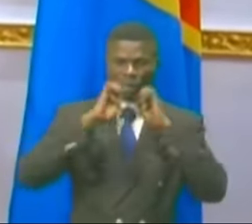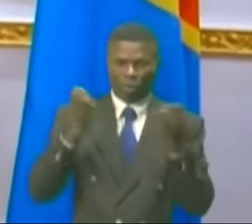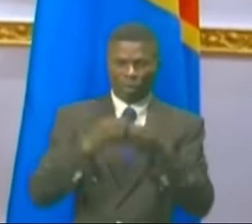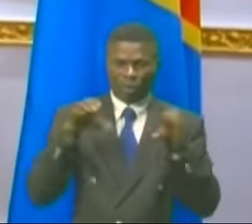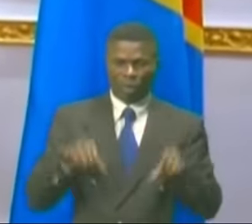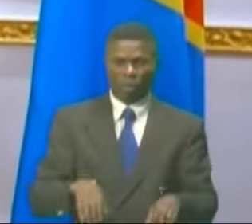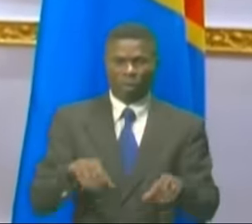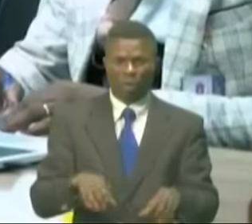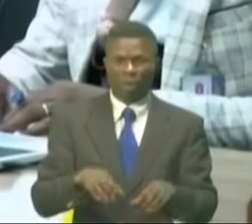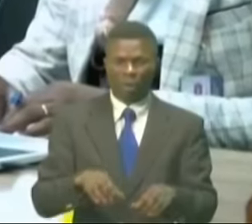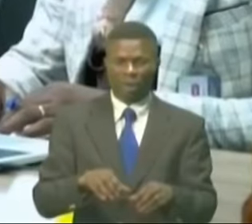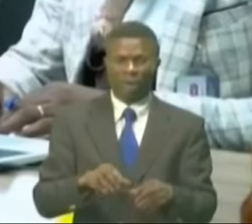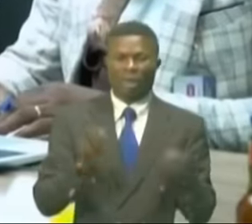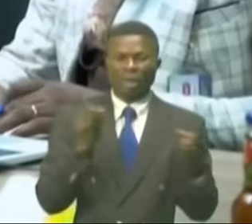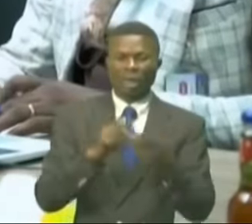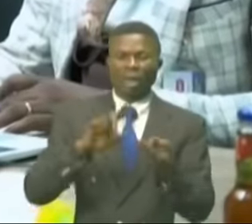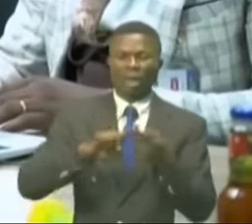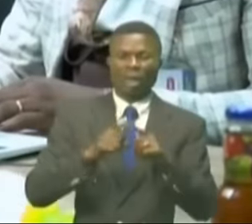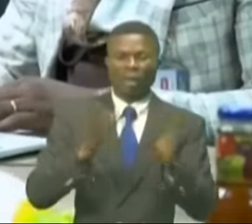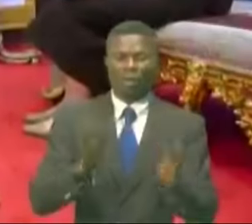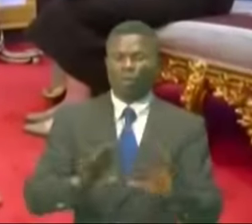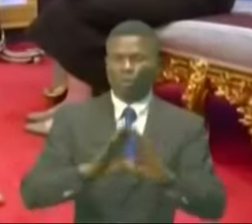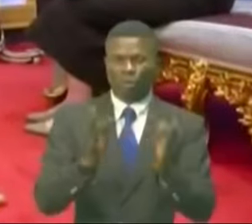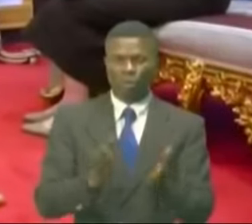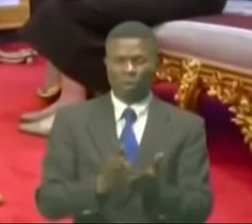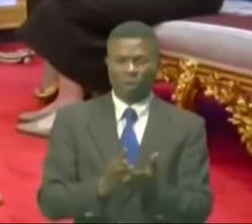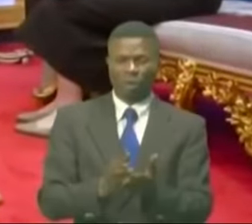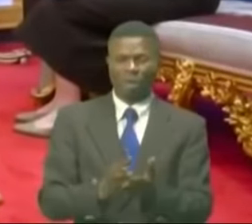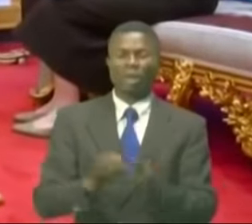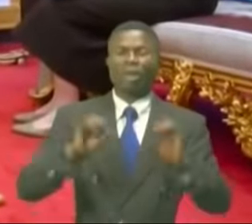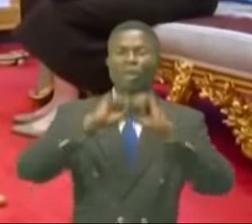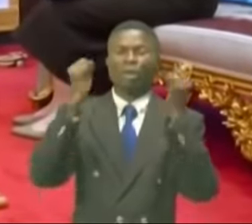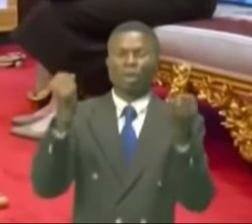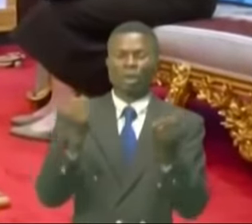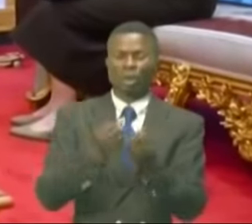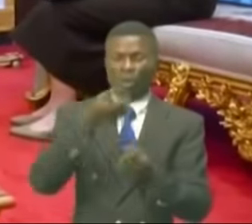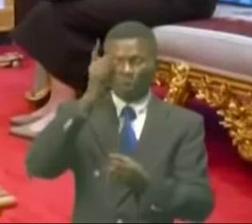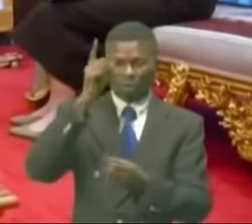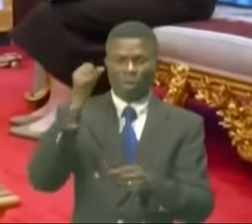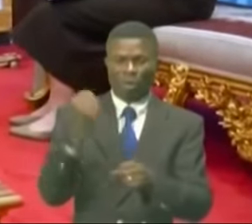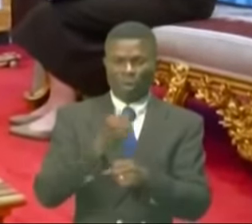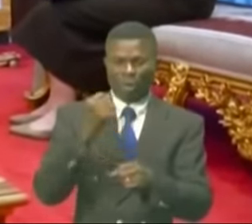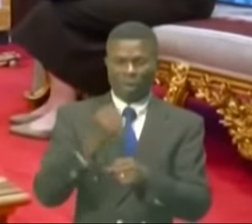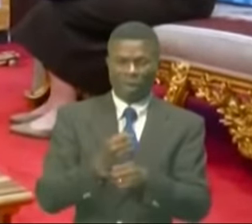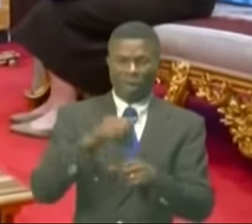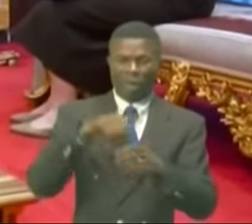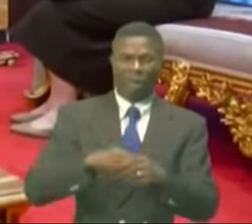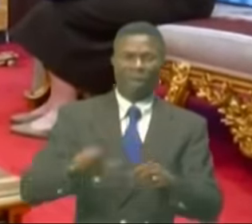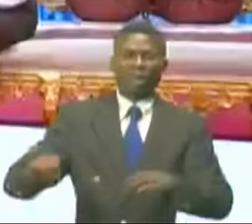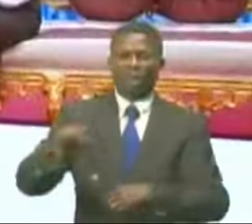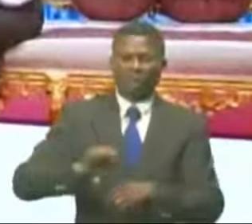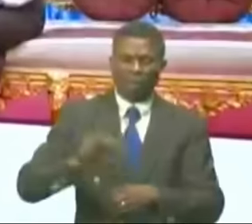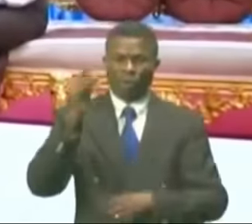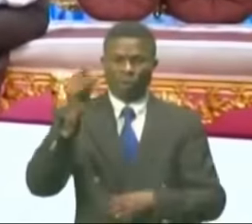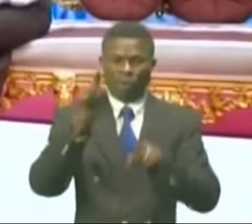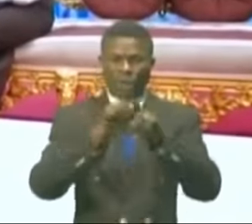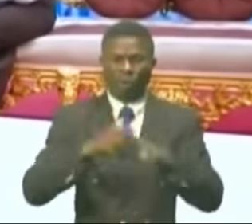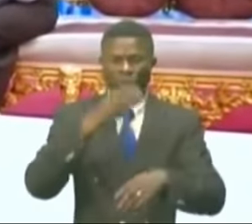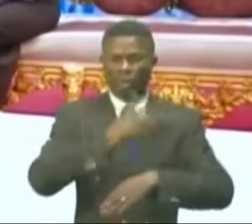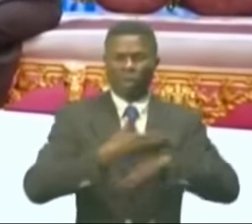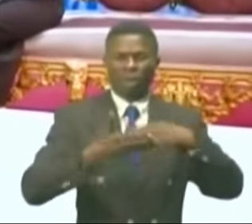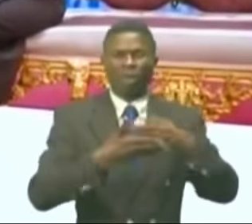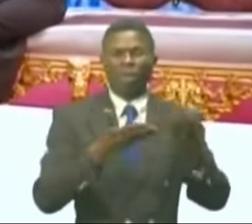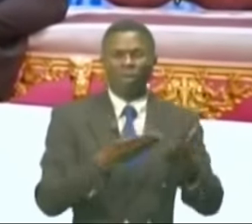RDC, accompagné de ses collaborateurs, il ressort que cette société principale qui œuvre à la fois dans les secteurs des mines et des